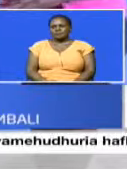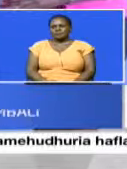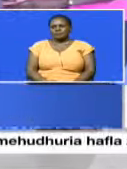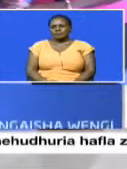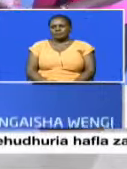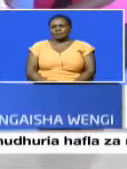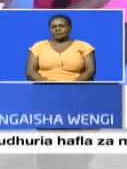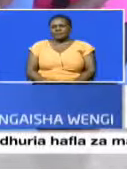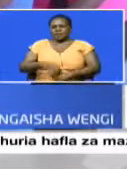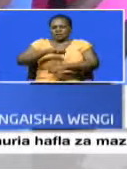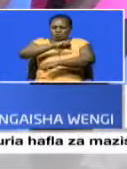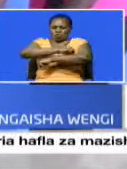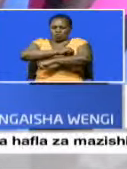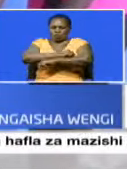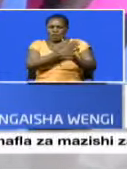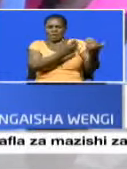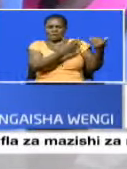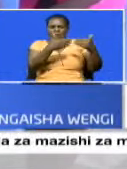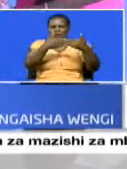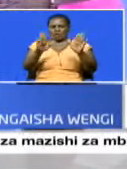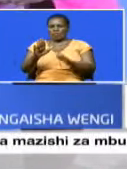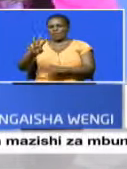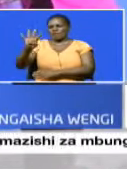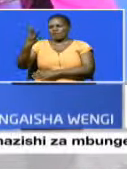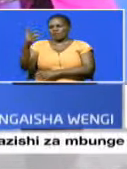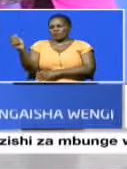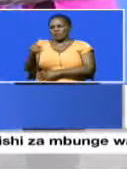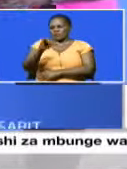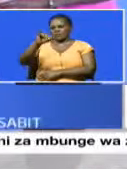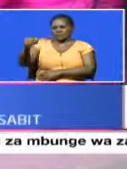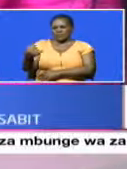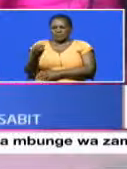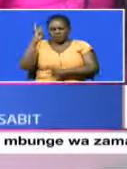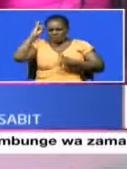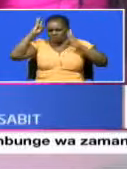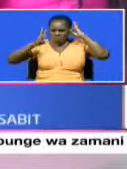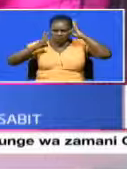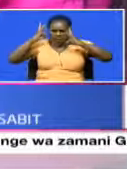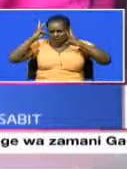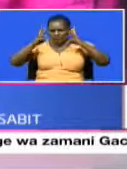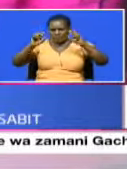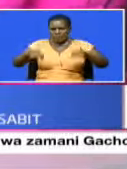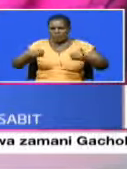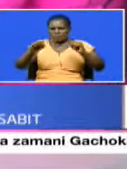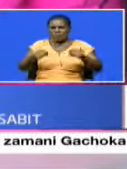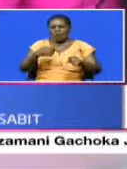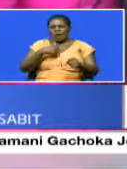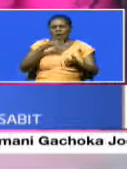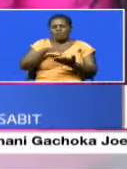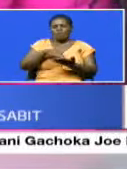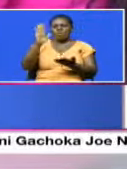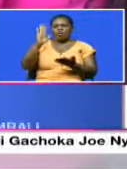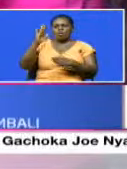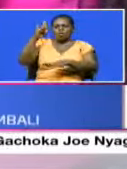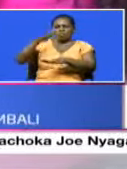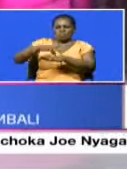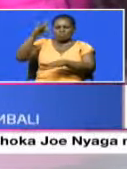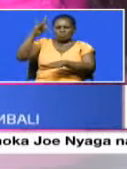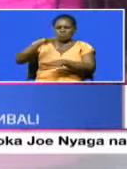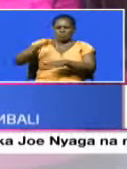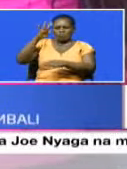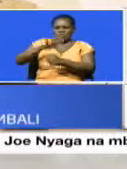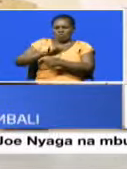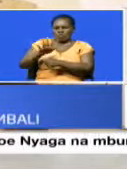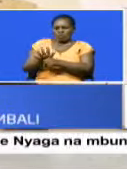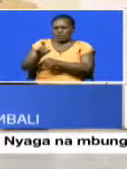Na shule zikitarajiwa kufunguliwa Januari tarehe 4, na kufuatia hofu kwamba huenda kukashuhudiwa ongezeko kwenye maambukizi ya virusi